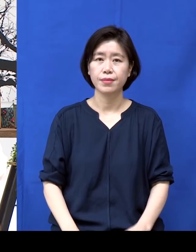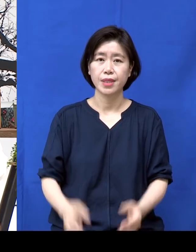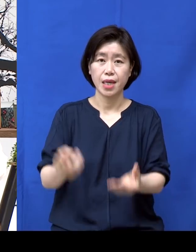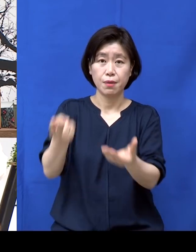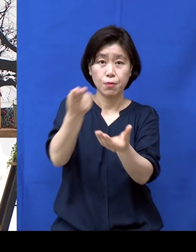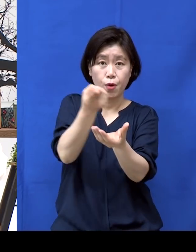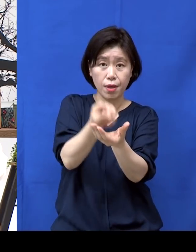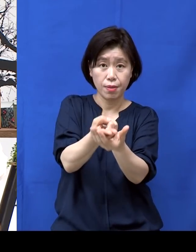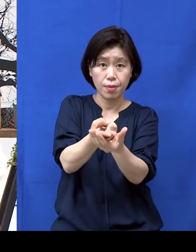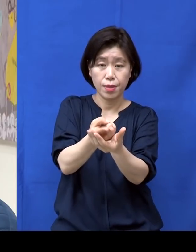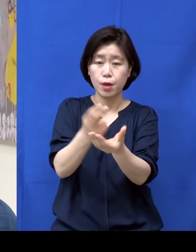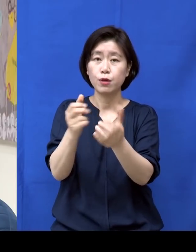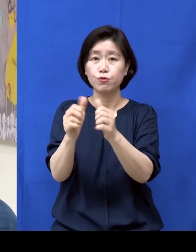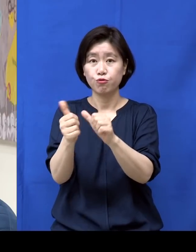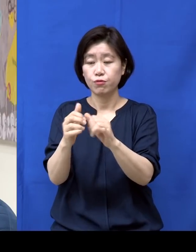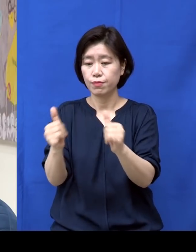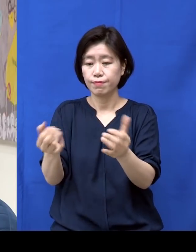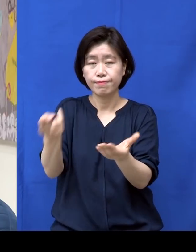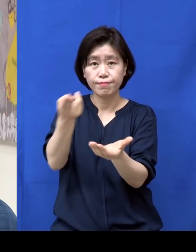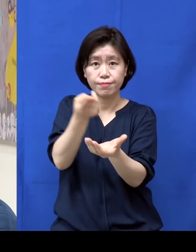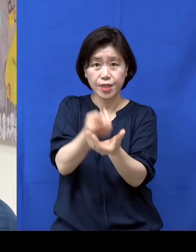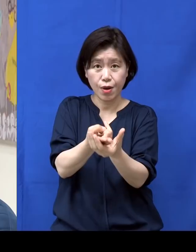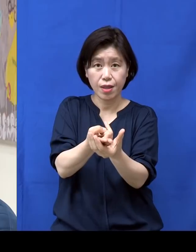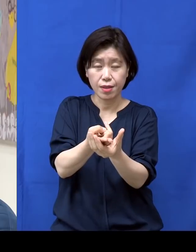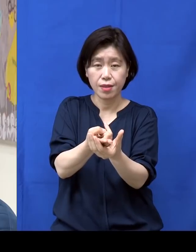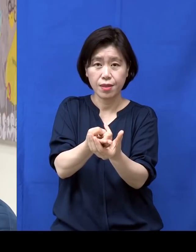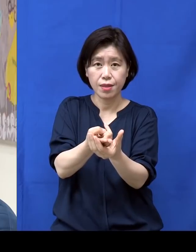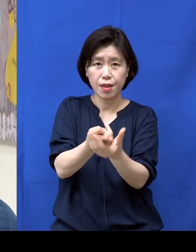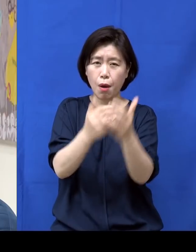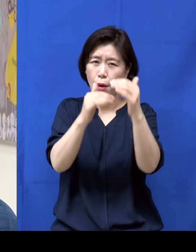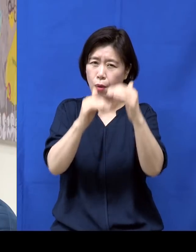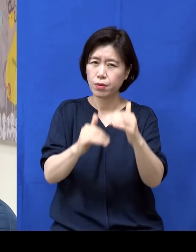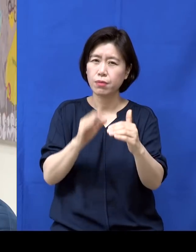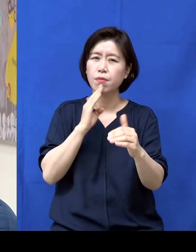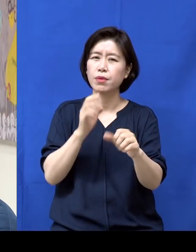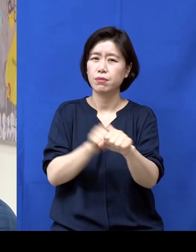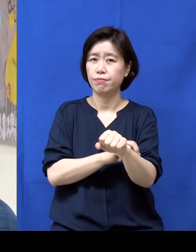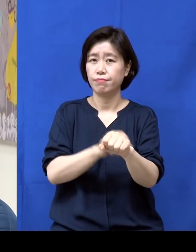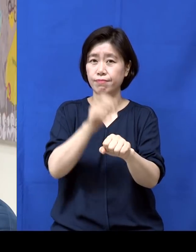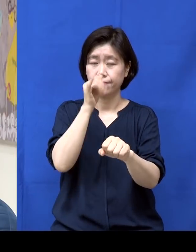예. 네. 입관이라는 게 이제 경험해 보신 분들은 아시겠지만 네.